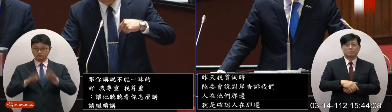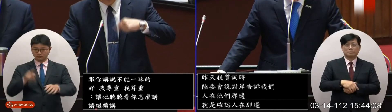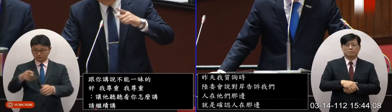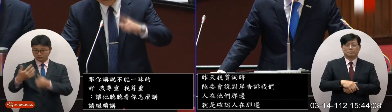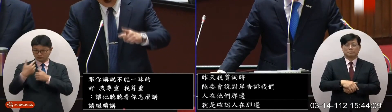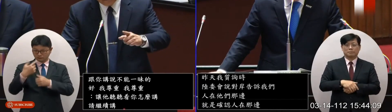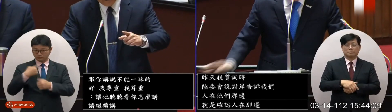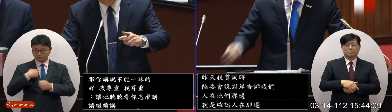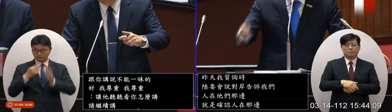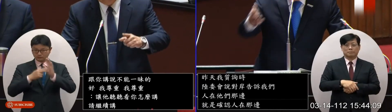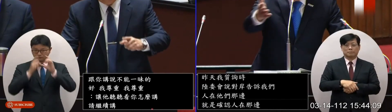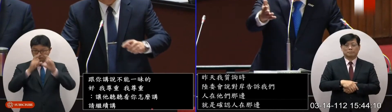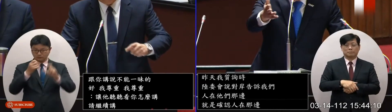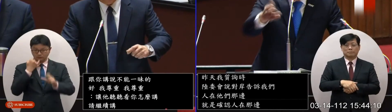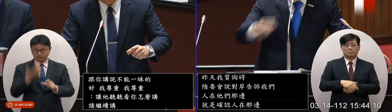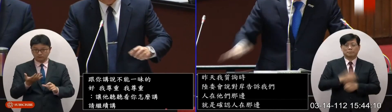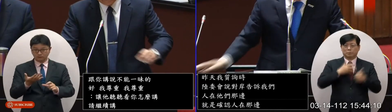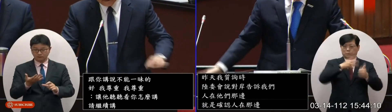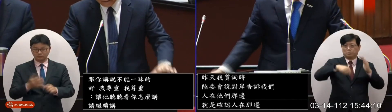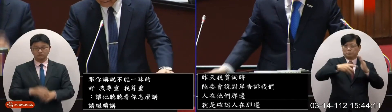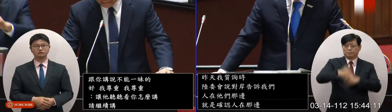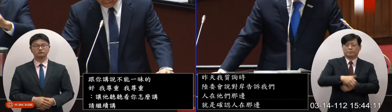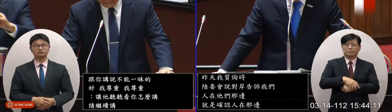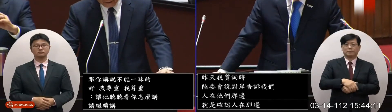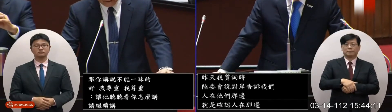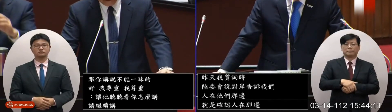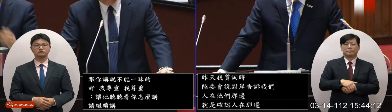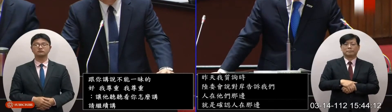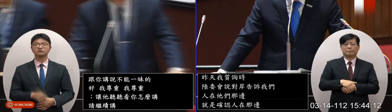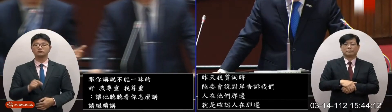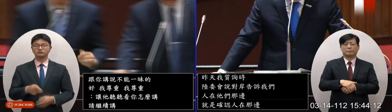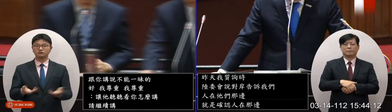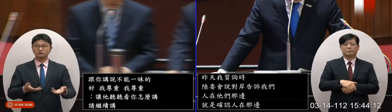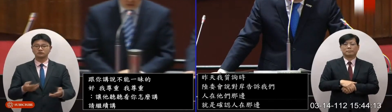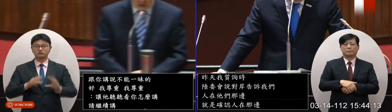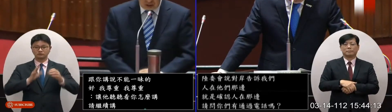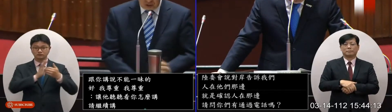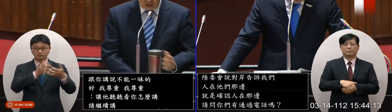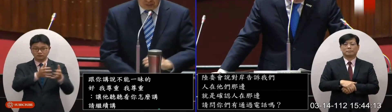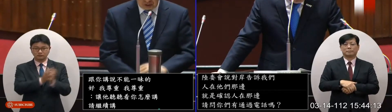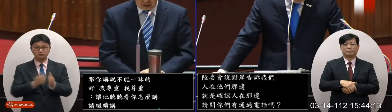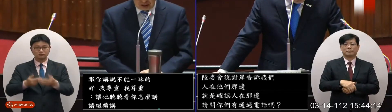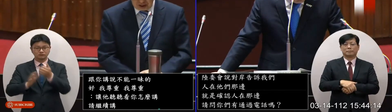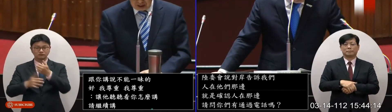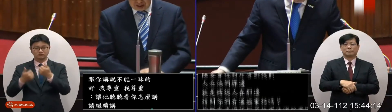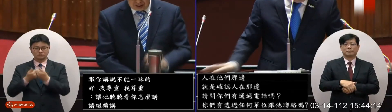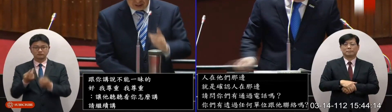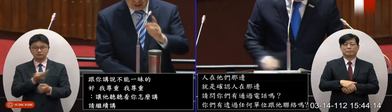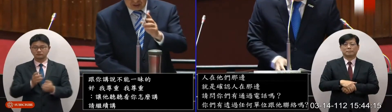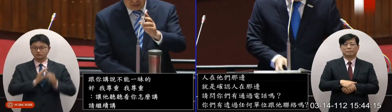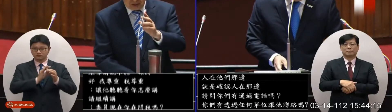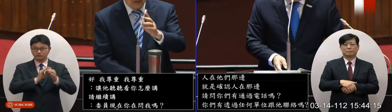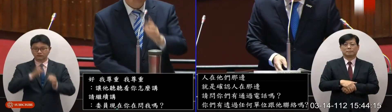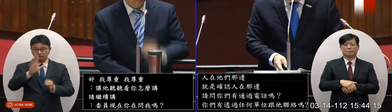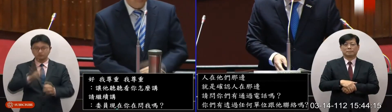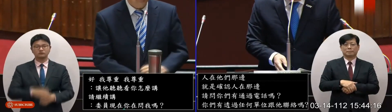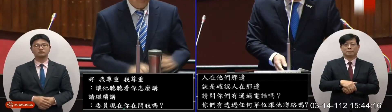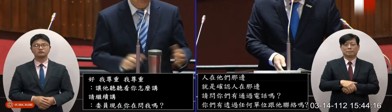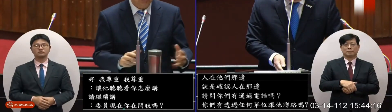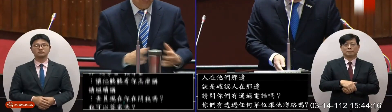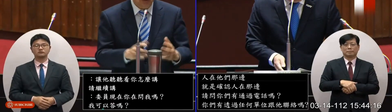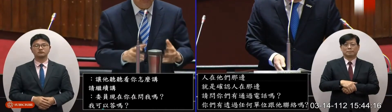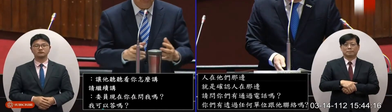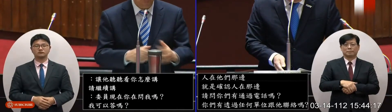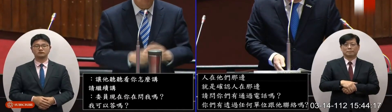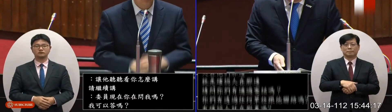问我了吗？我可以答吗？ 我问院长。 好，这个部分哦，国防部跟陆委会都有保持联系了哈。那我们